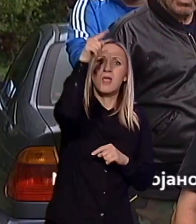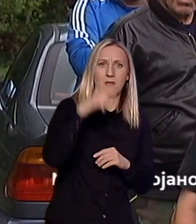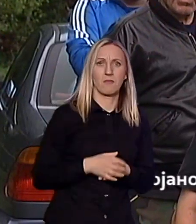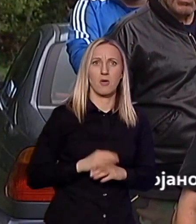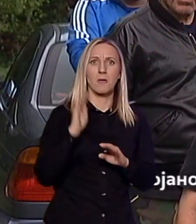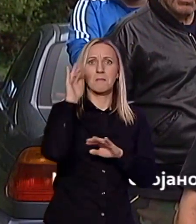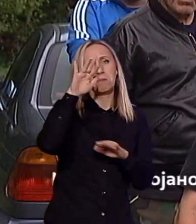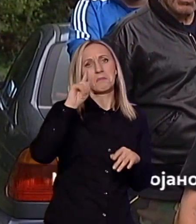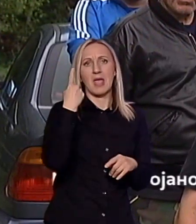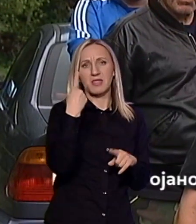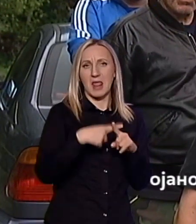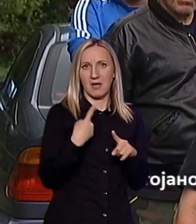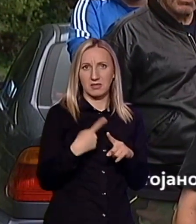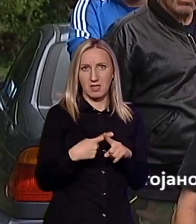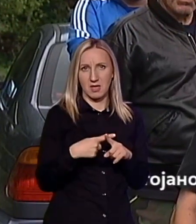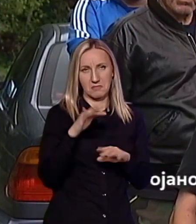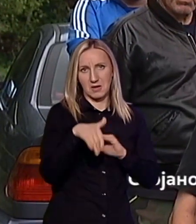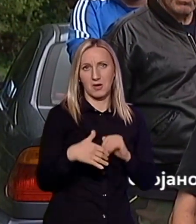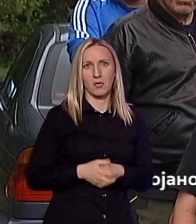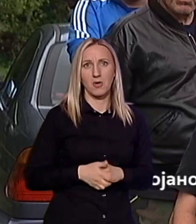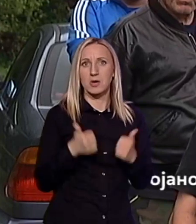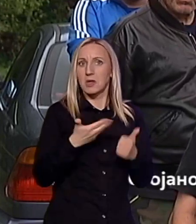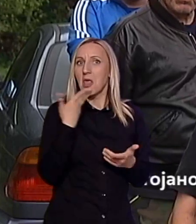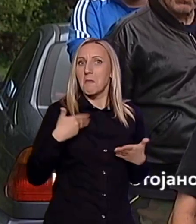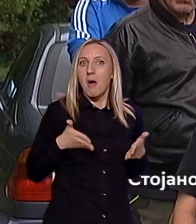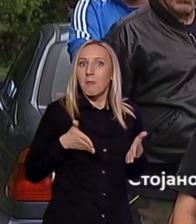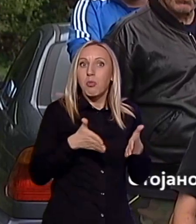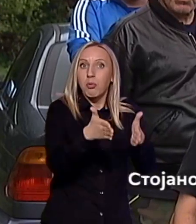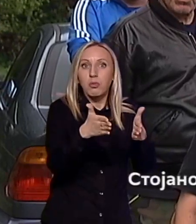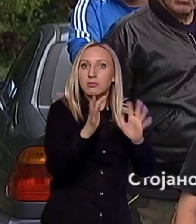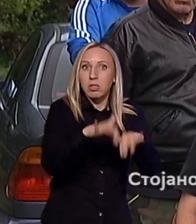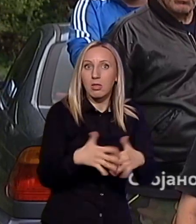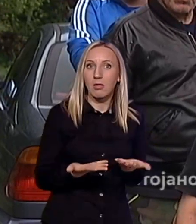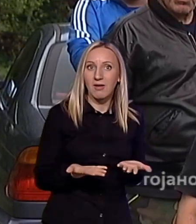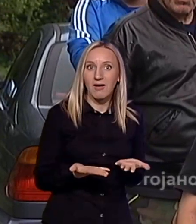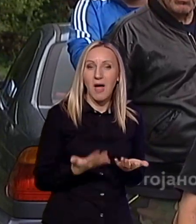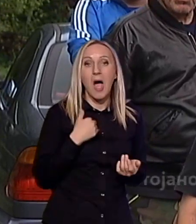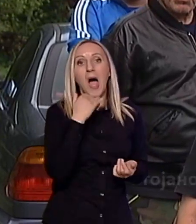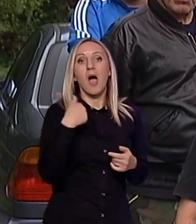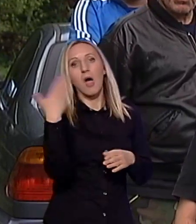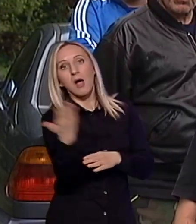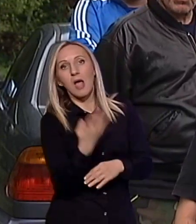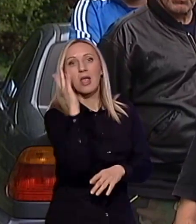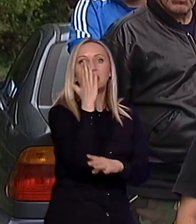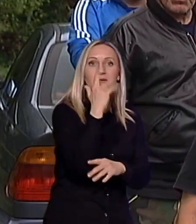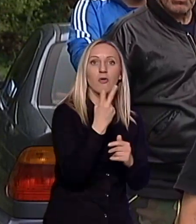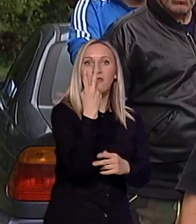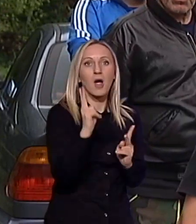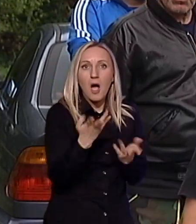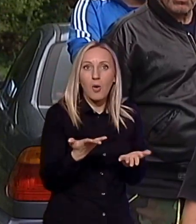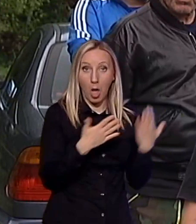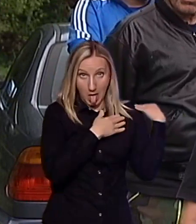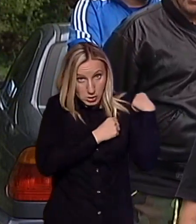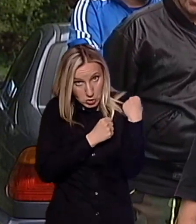preko hektar. Sad nema put da idem da, ako uzmem jedno drvo ili dve, treba ga nosim na